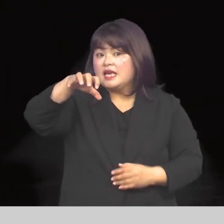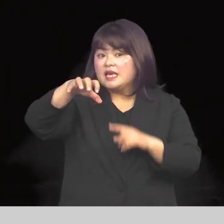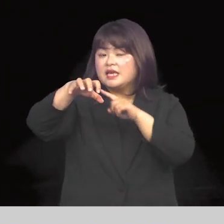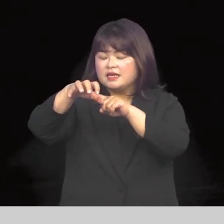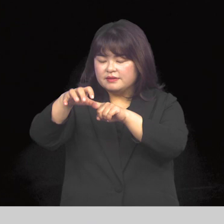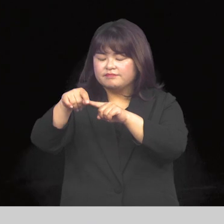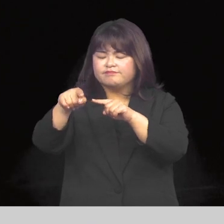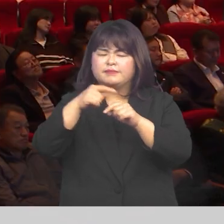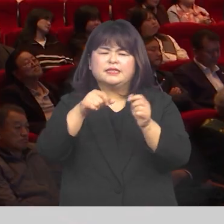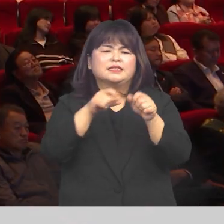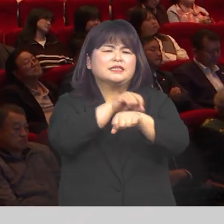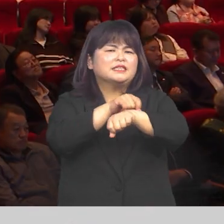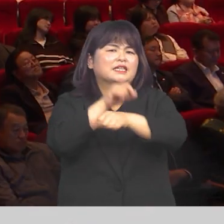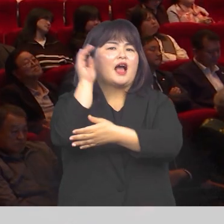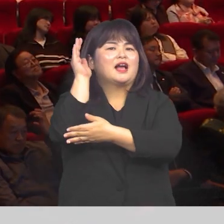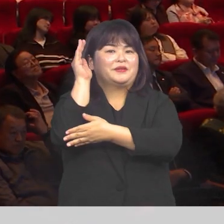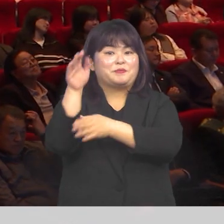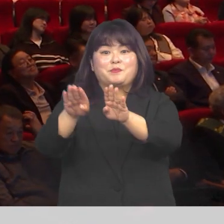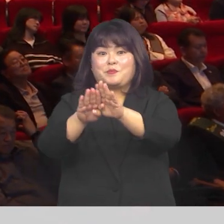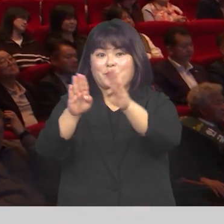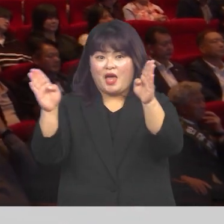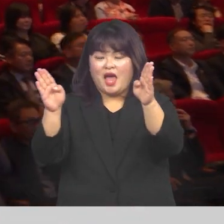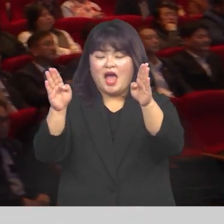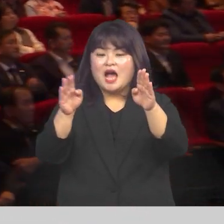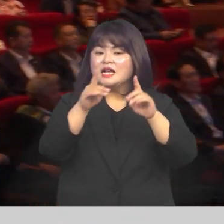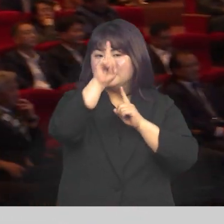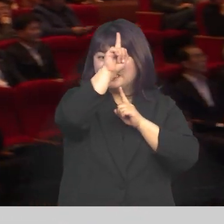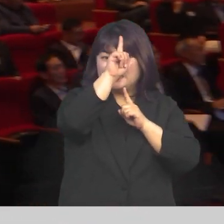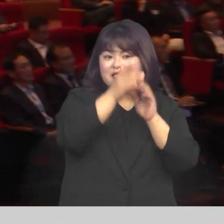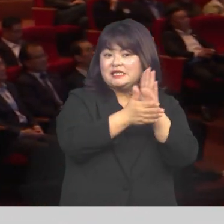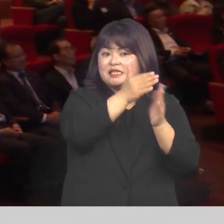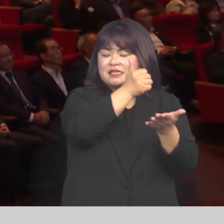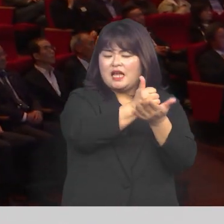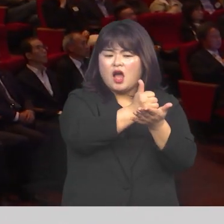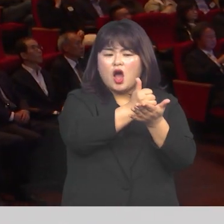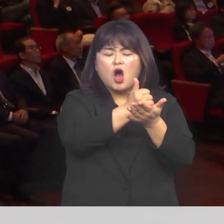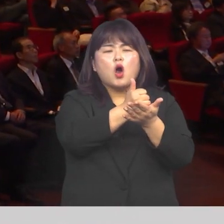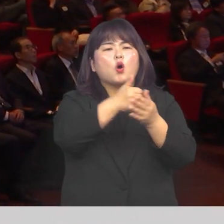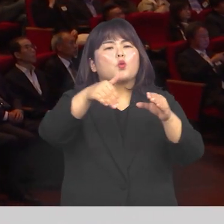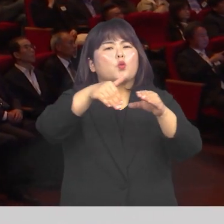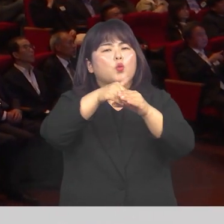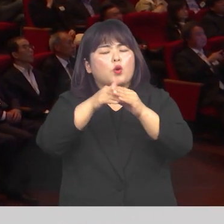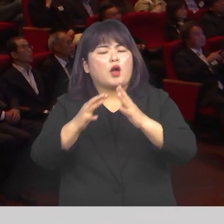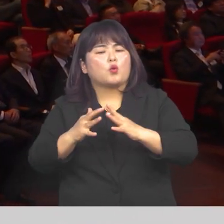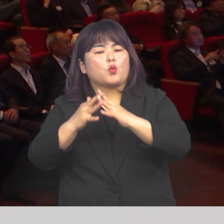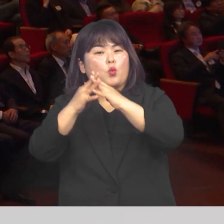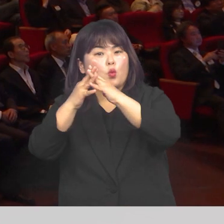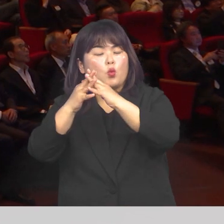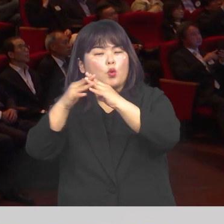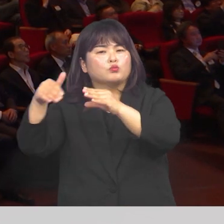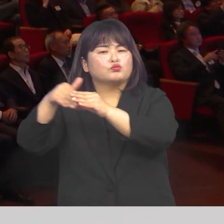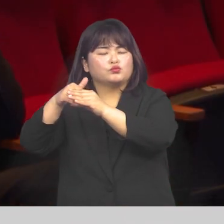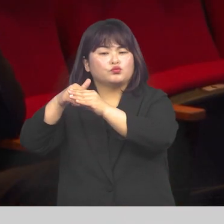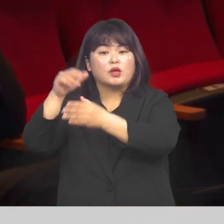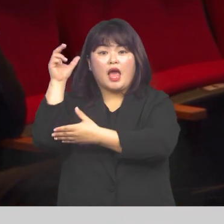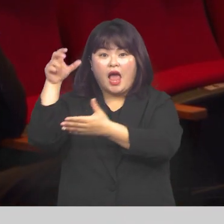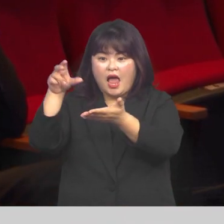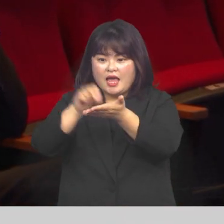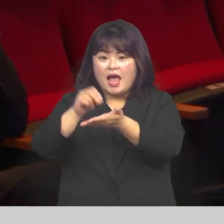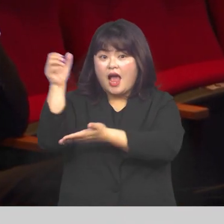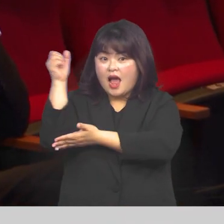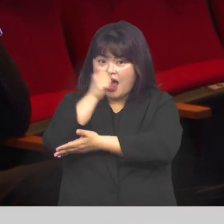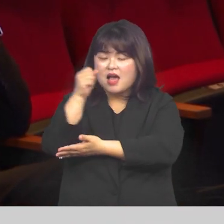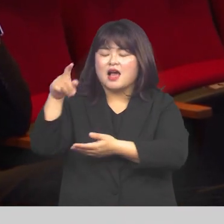대상으로 특강을 열었습니다. 이 시장은 그림과 문학과 건축이 있는 인문학 살롱이라는 주제로 그림과